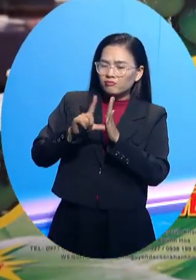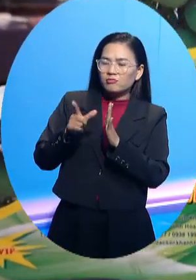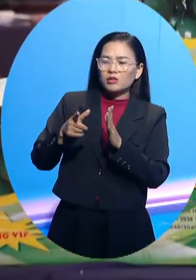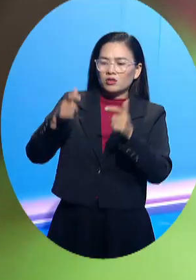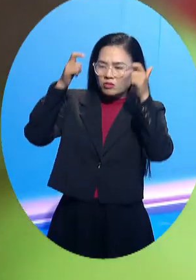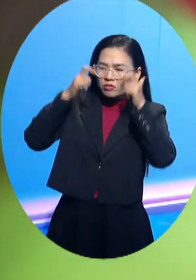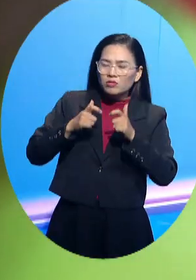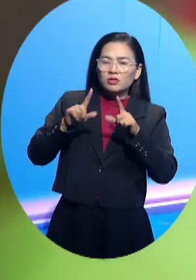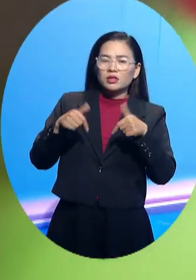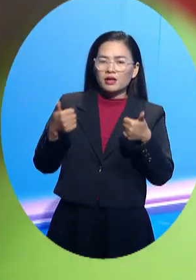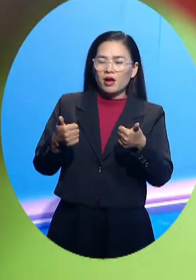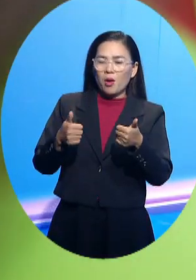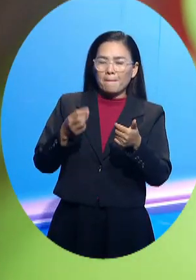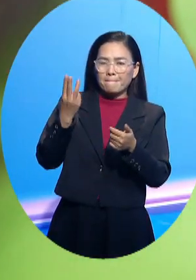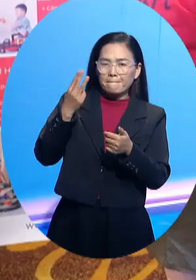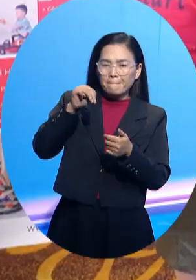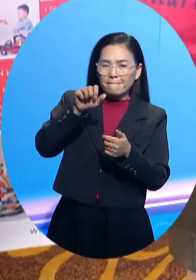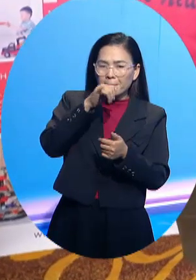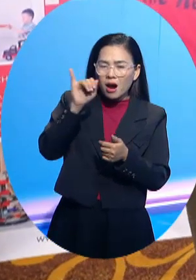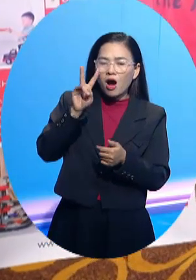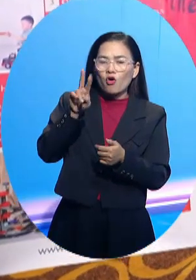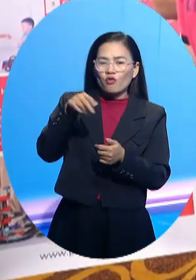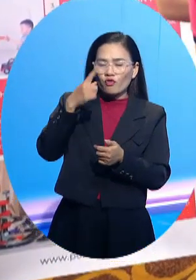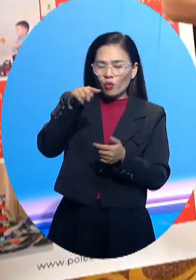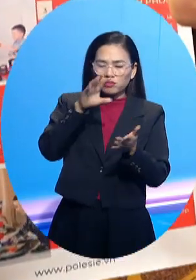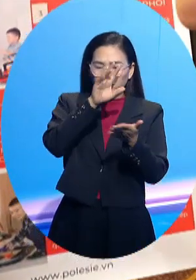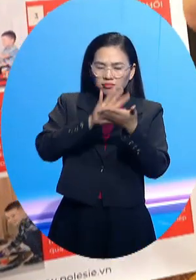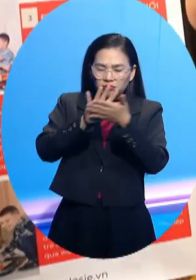xuất nguồn gốc, xây dựng mã vùng trồng theo đề án của Bộ Nông nghiệp và Phát triển Nông thôn.